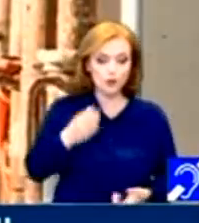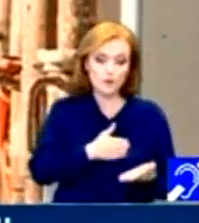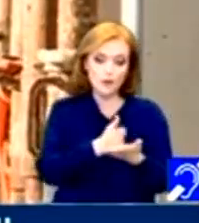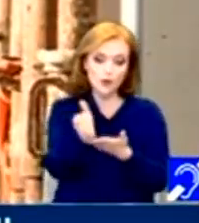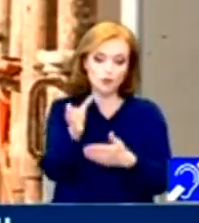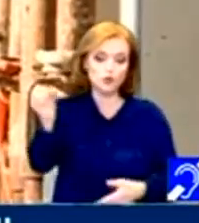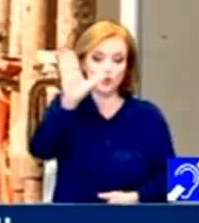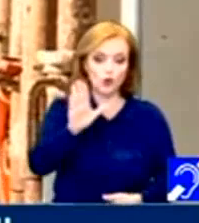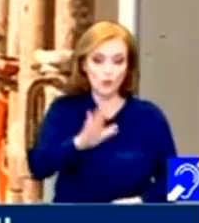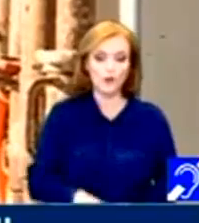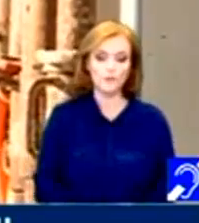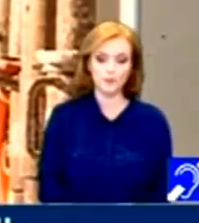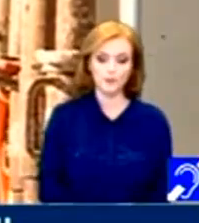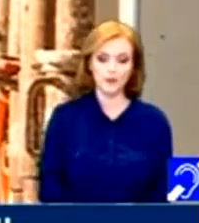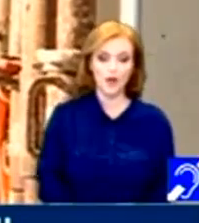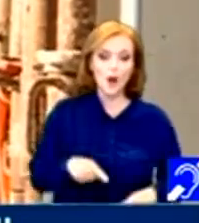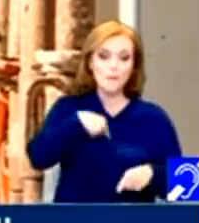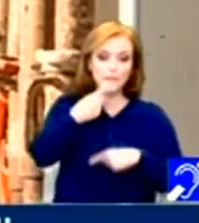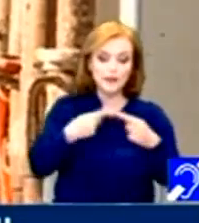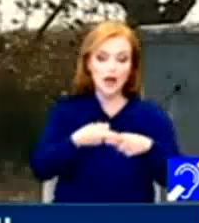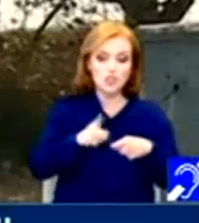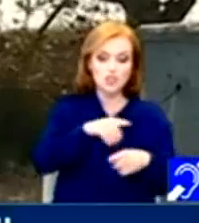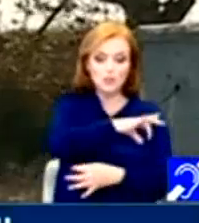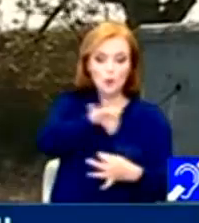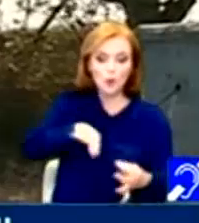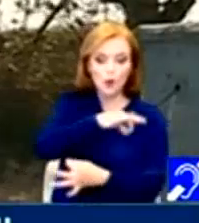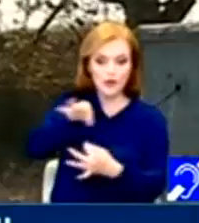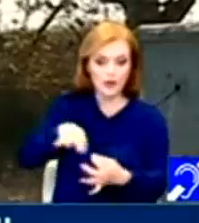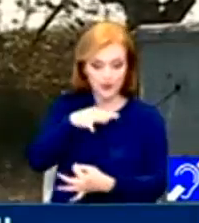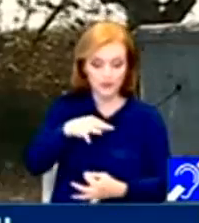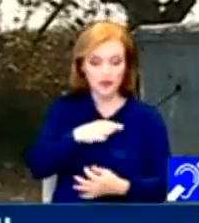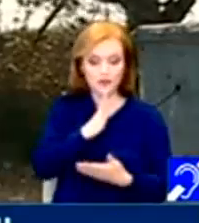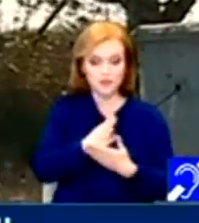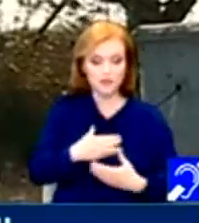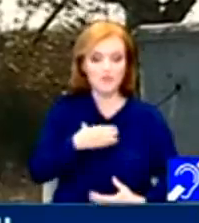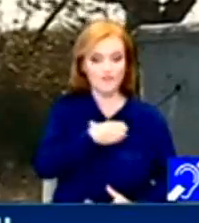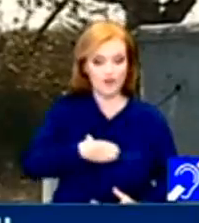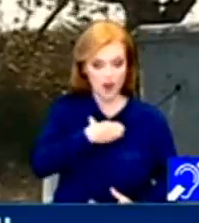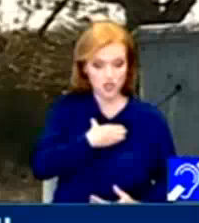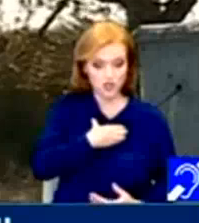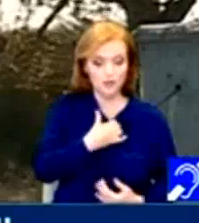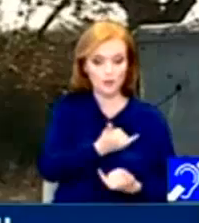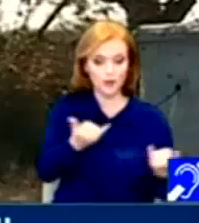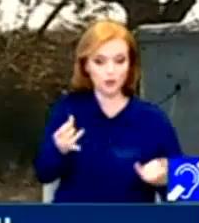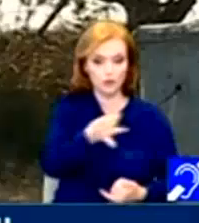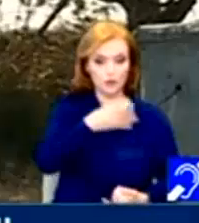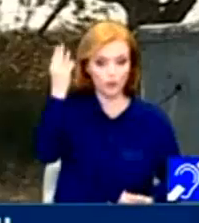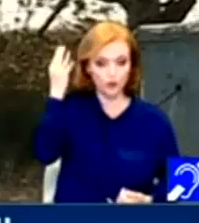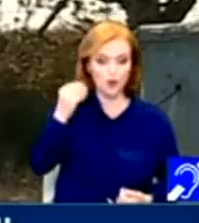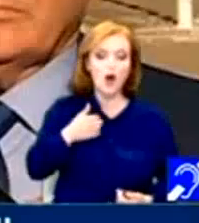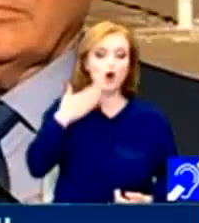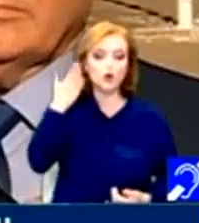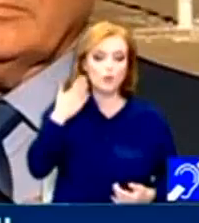practic. Prin acest tip de proiecte, care rămân și sunt pentru Republica Moldova, România a investit foarte